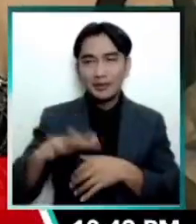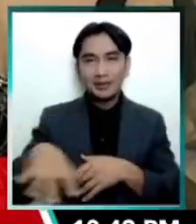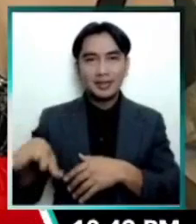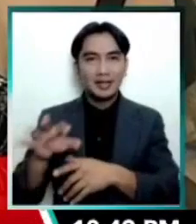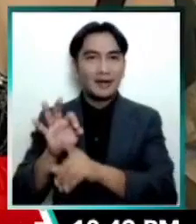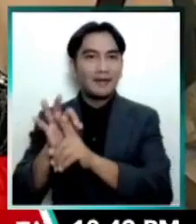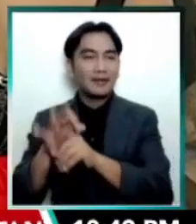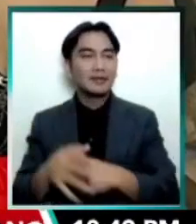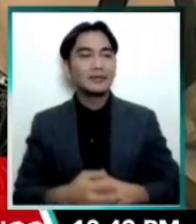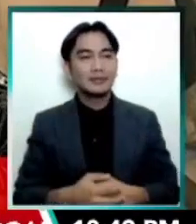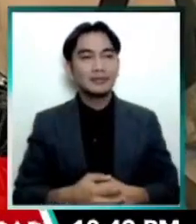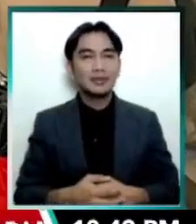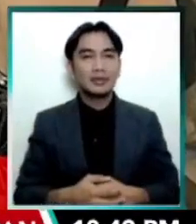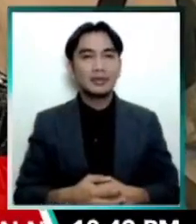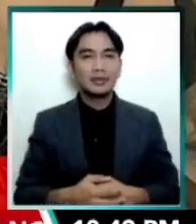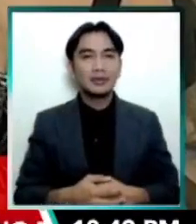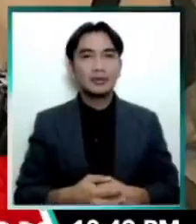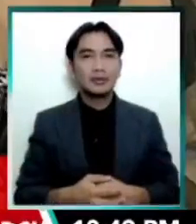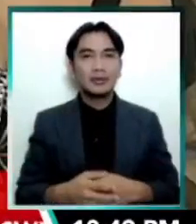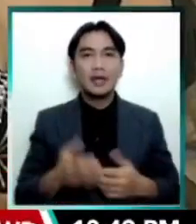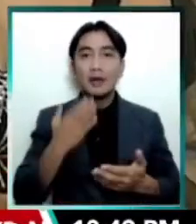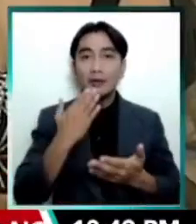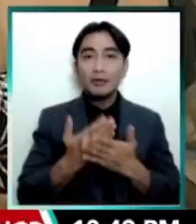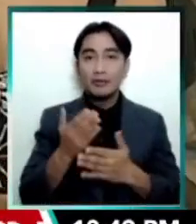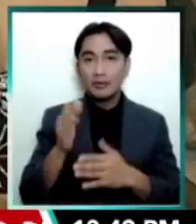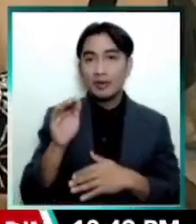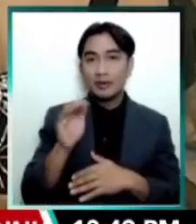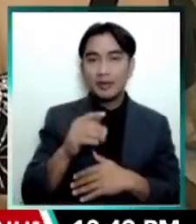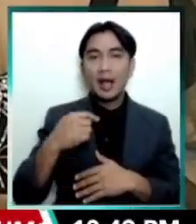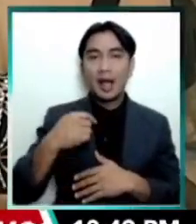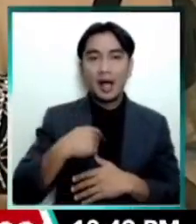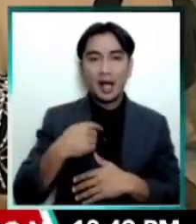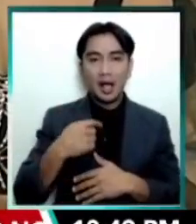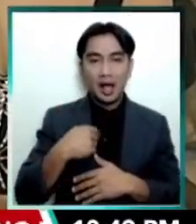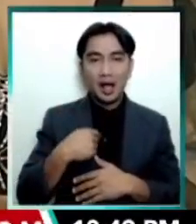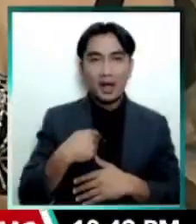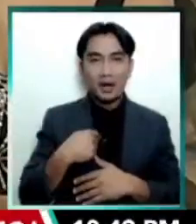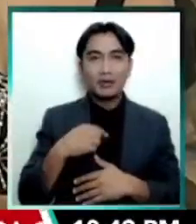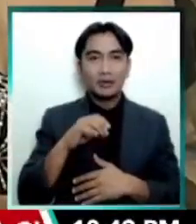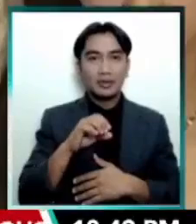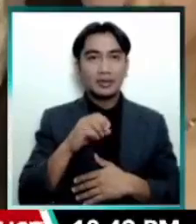Michi. Ako ay si Yuna. Namiss niyo ba kami?